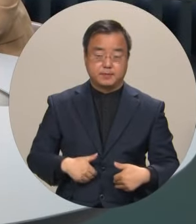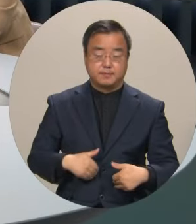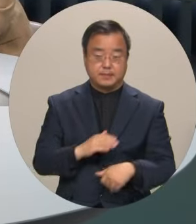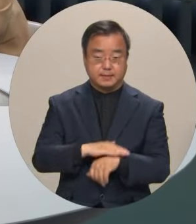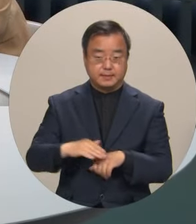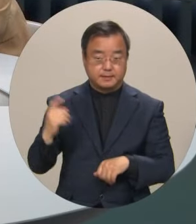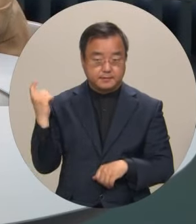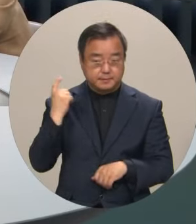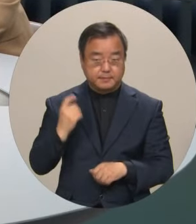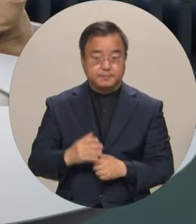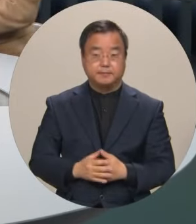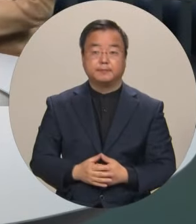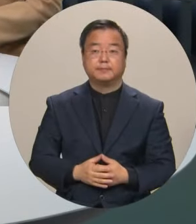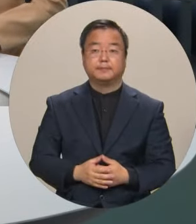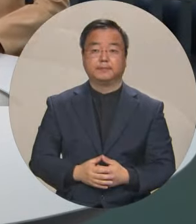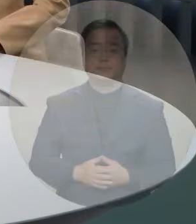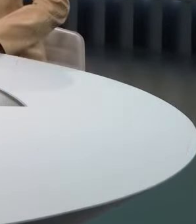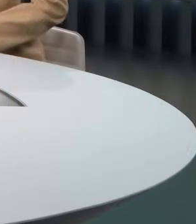들었습니다